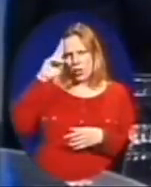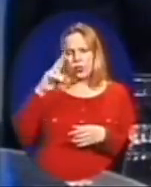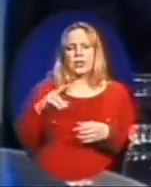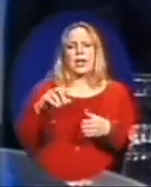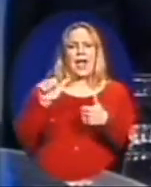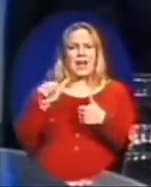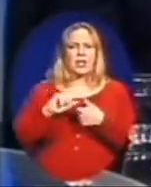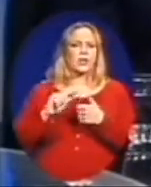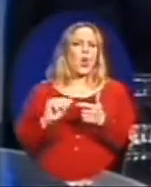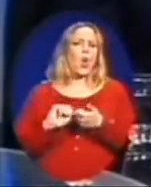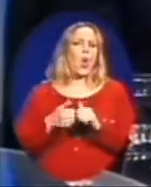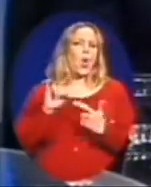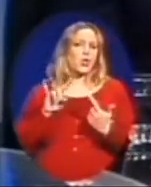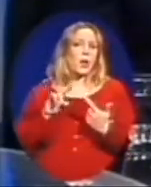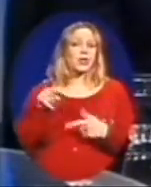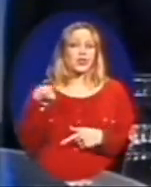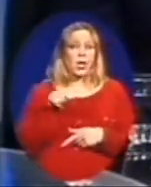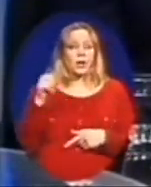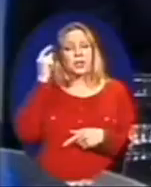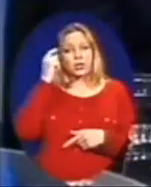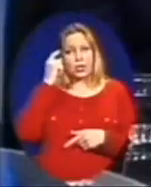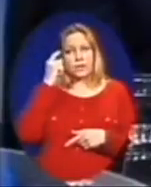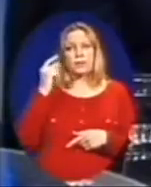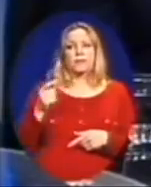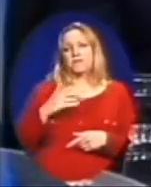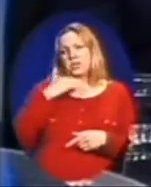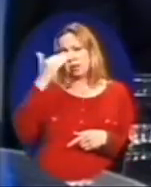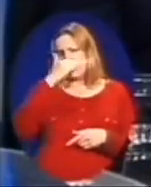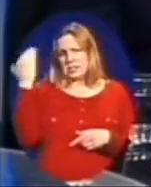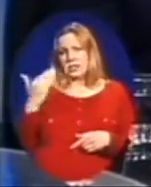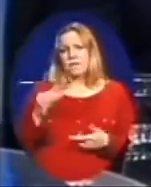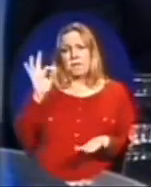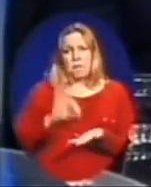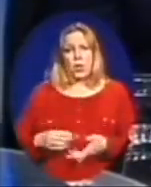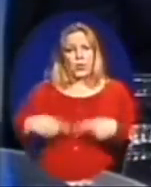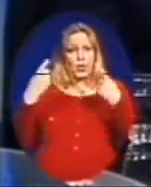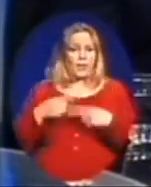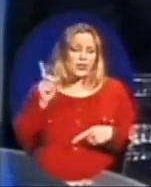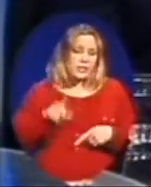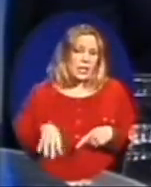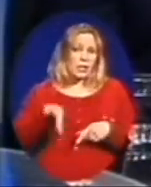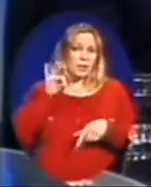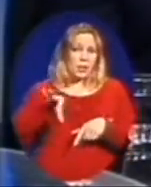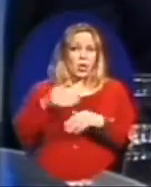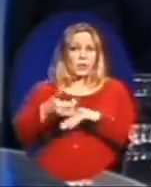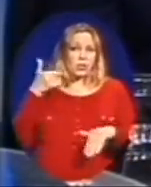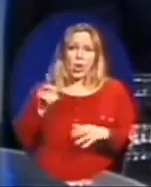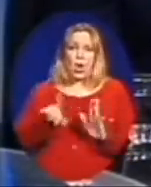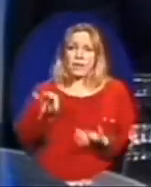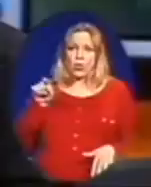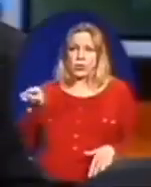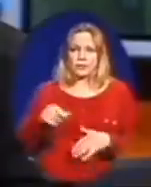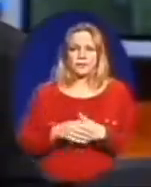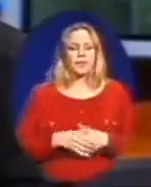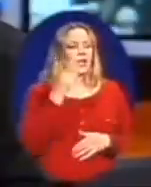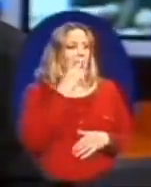חוטובלי אחרים, שהם נחשבים מבחינת תושבי יש שם מספיק ניציים, וביום של בחירות מקדימות הם לא יבחרו